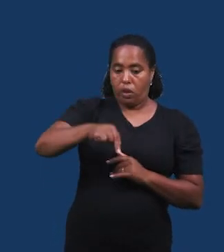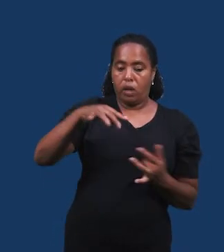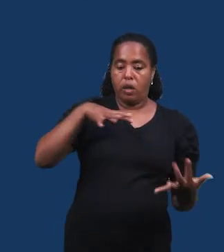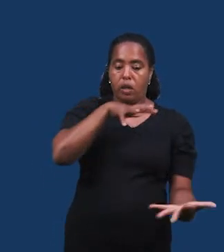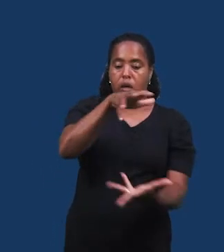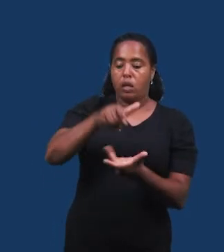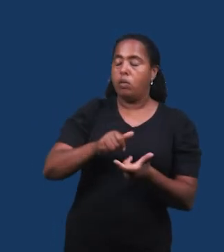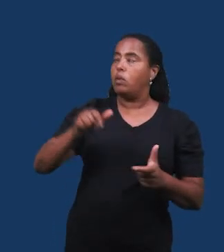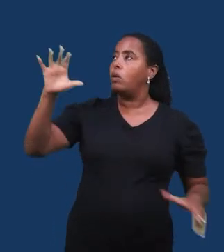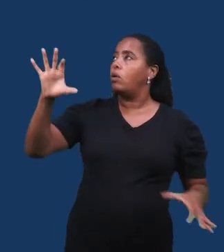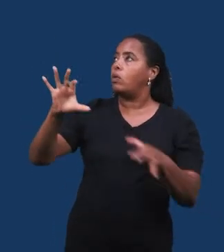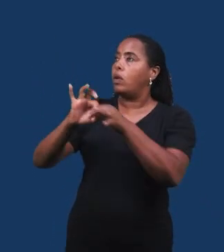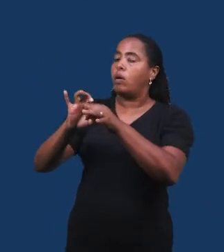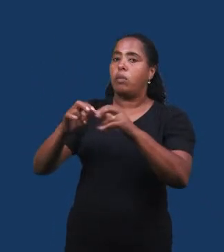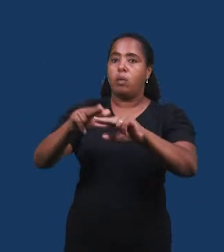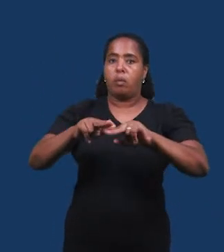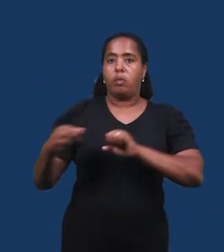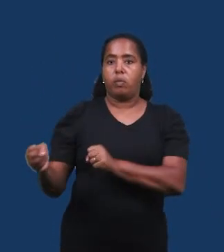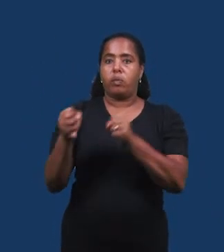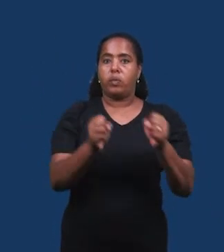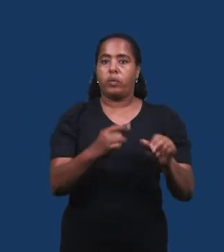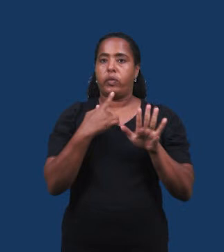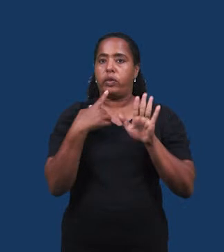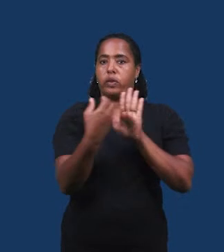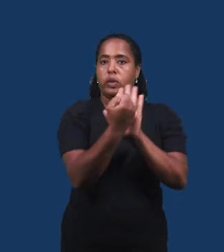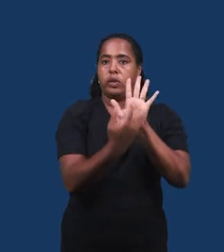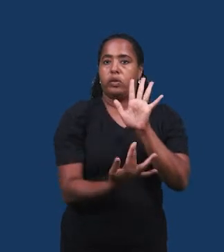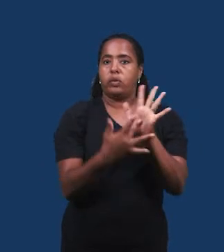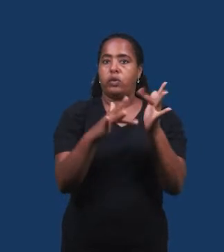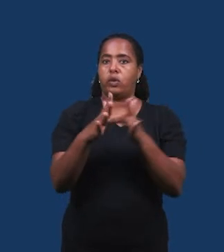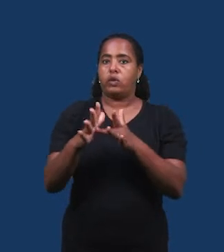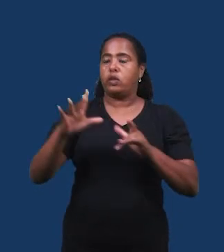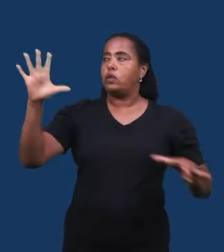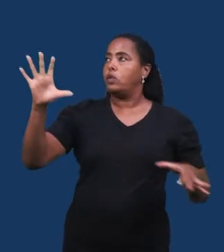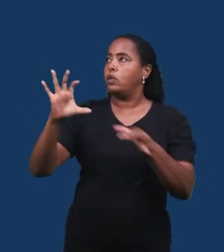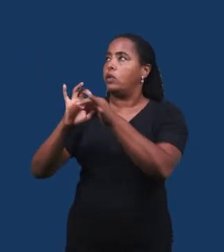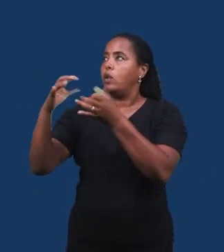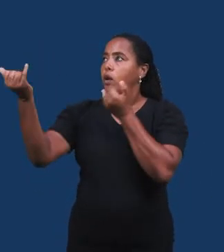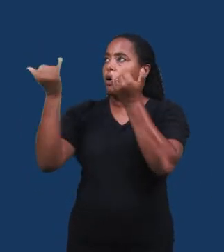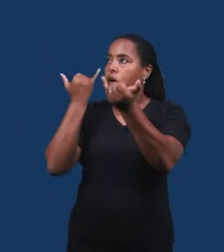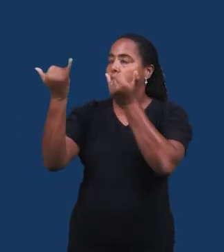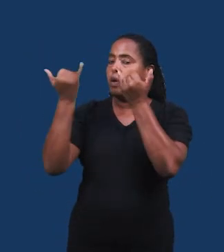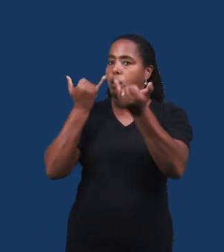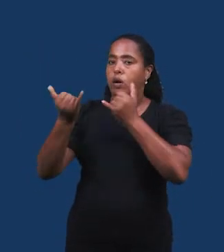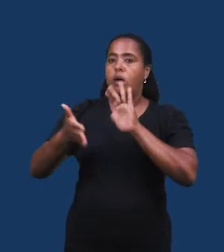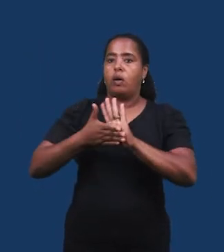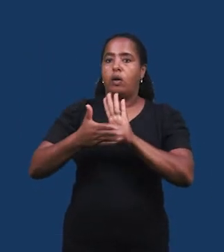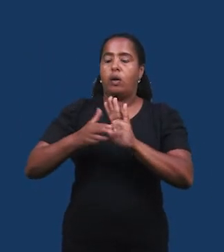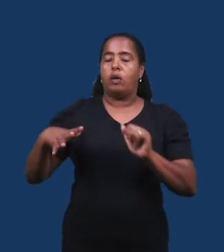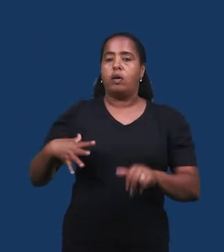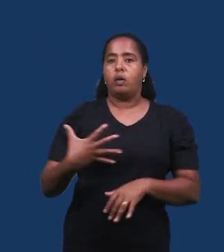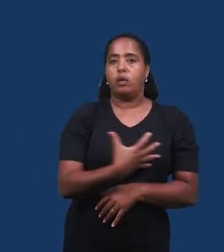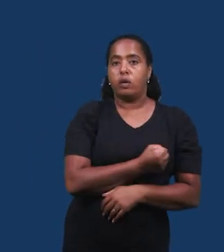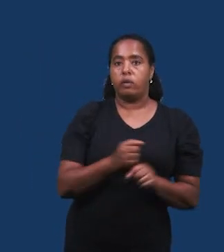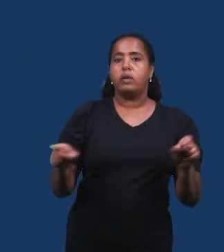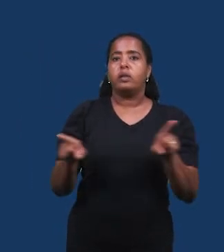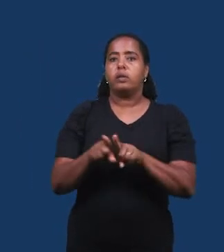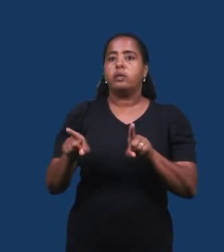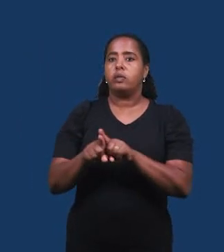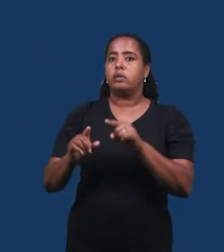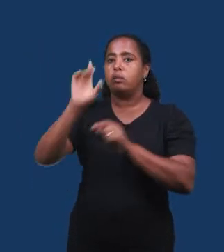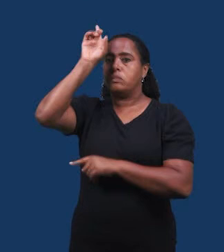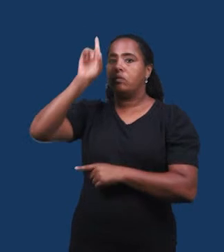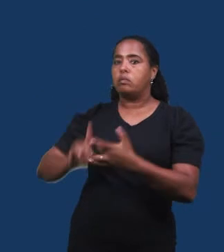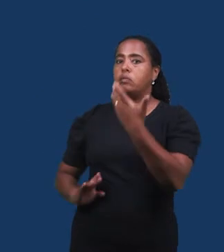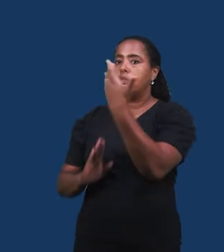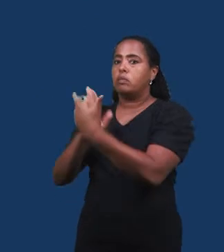la vie. Notre communion avec lui par le sang de Jésus nous donne l'accès à